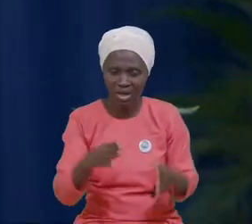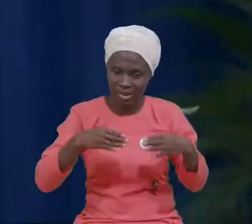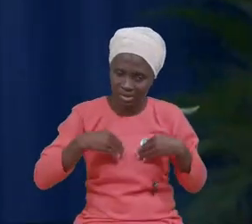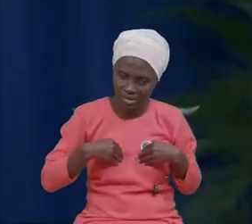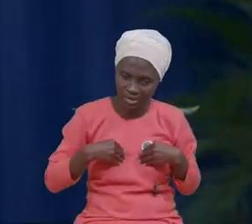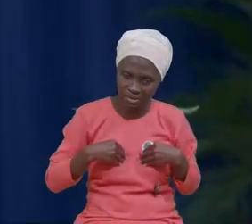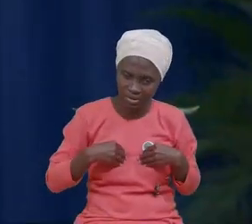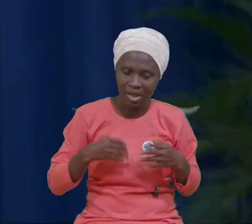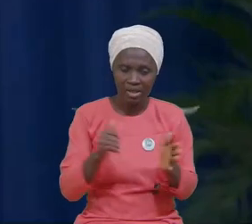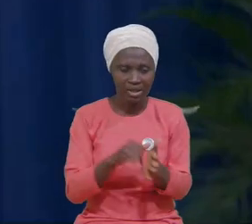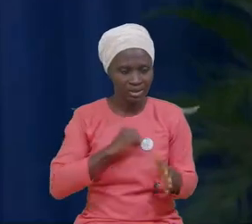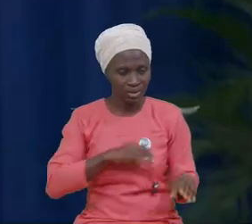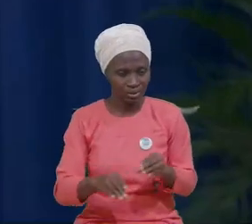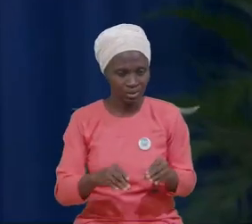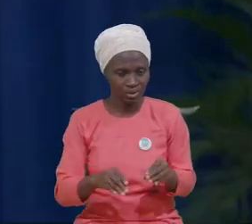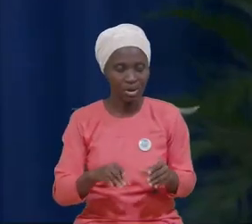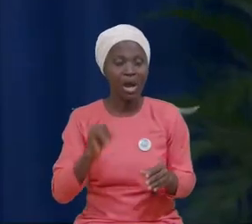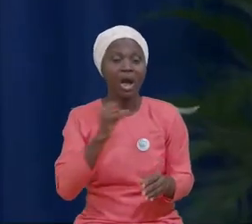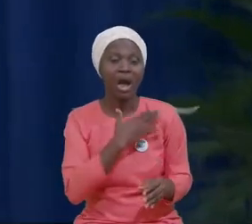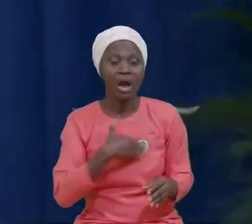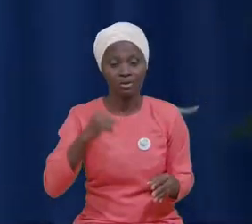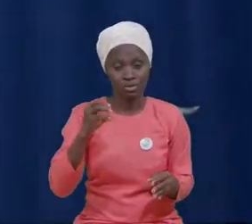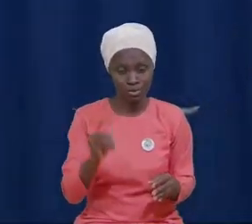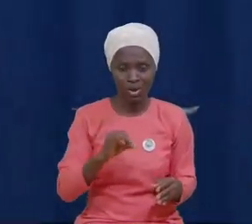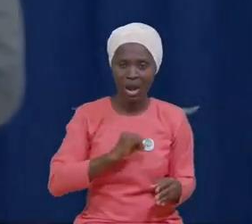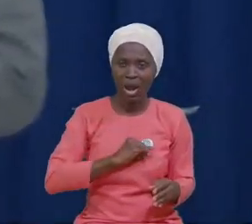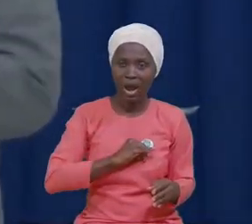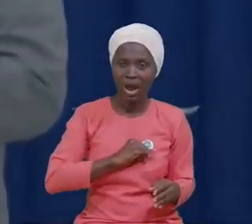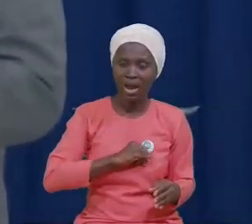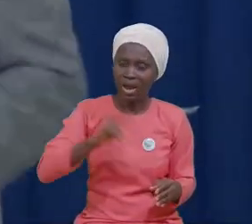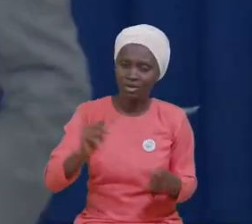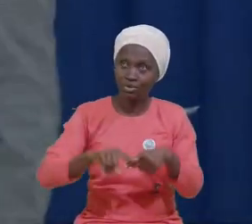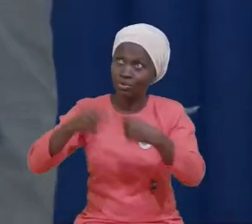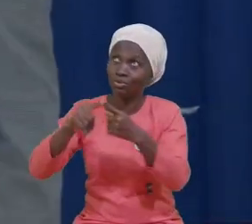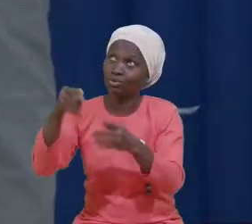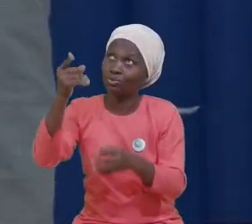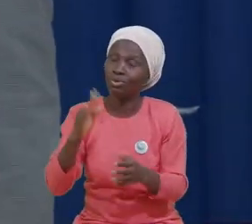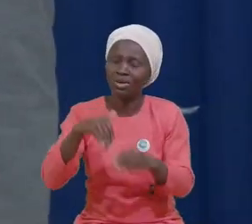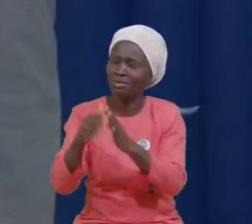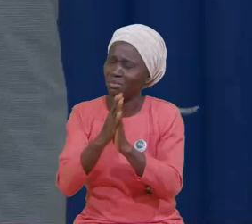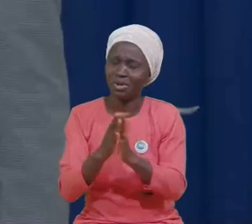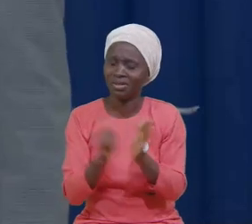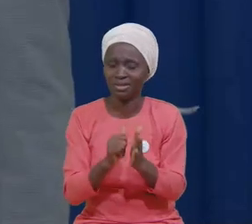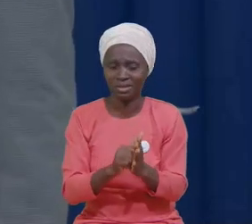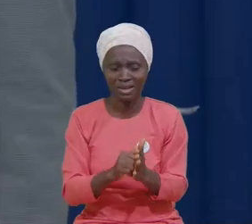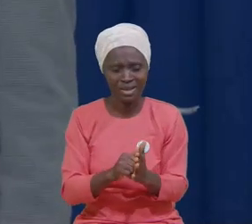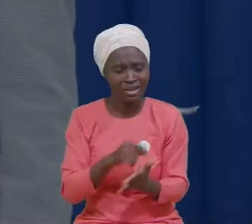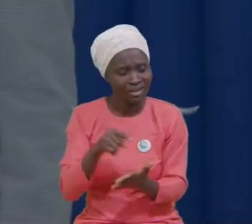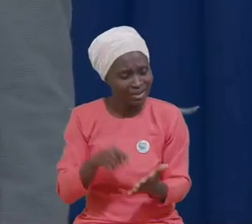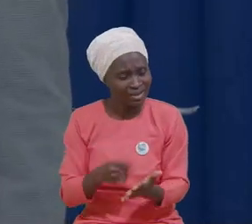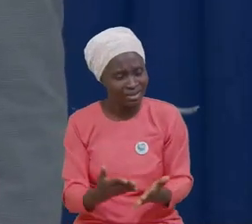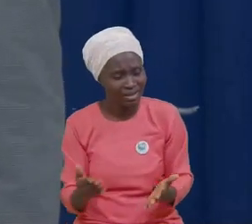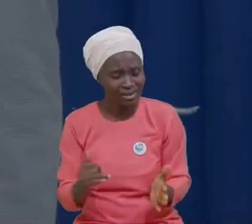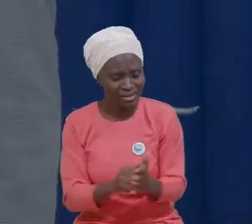pas accepter que je fasse. Alors, j'ai dû aller à Dieu dans la prière. Cette